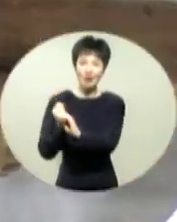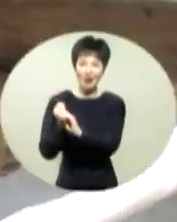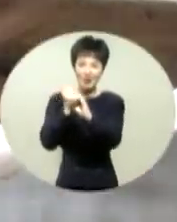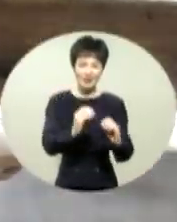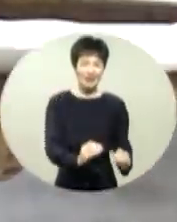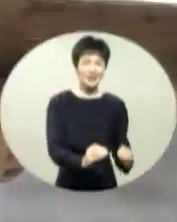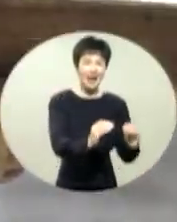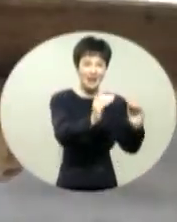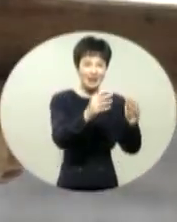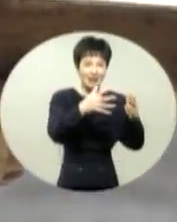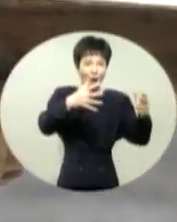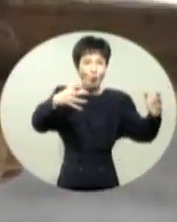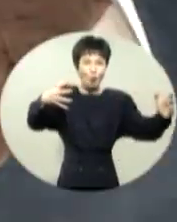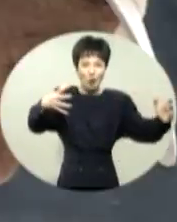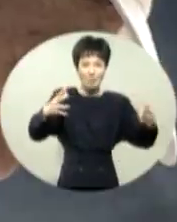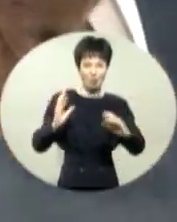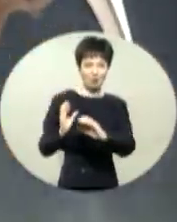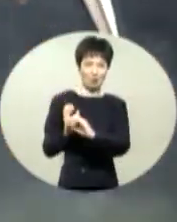しの仲間入りをしました。